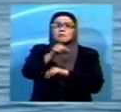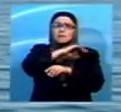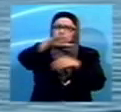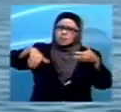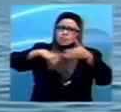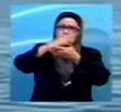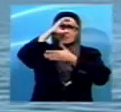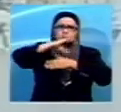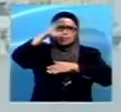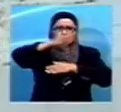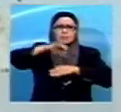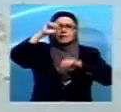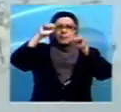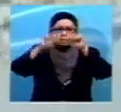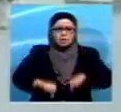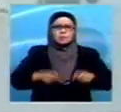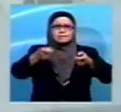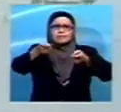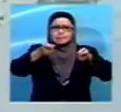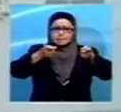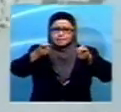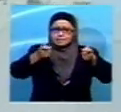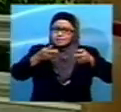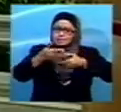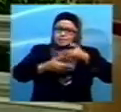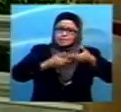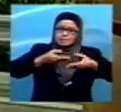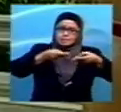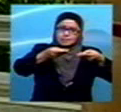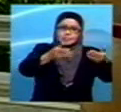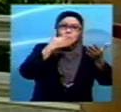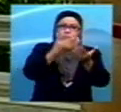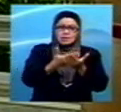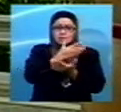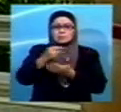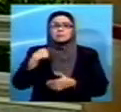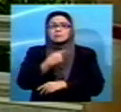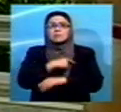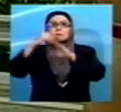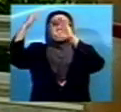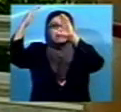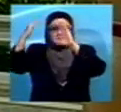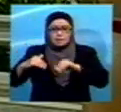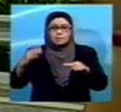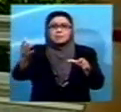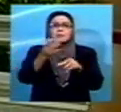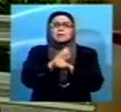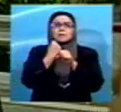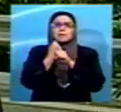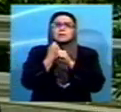dapat dikombinasi atau selaras dengan baik dan kita berharap ianya dapat menghasilkan yang lebih